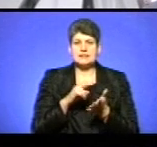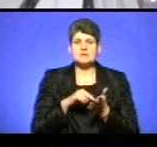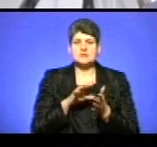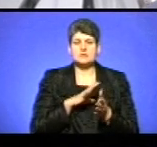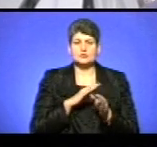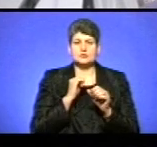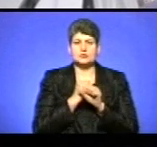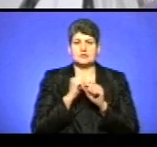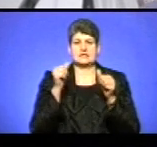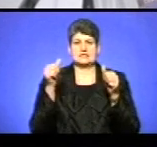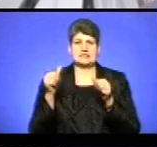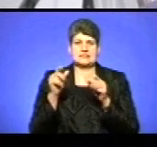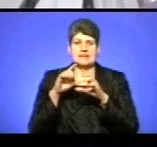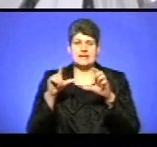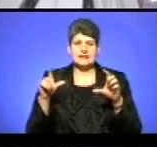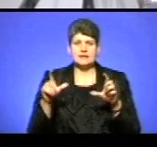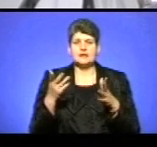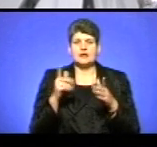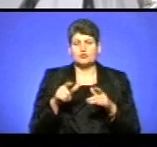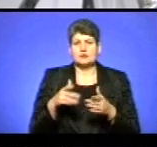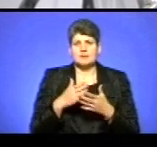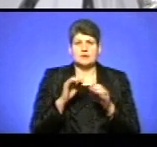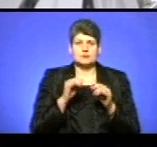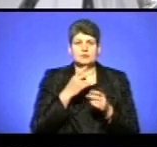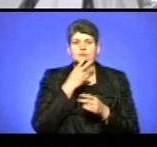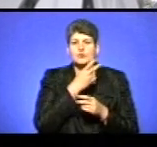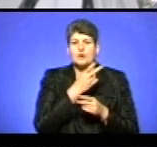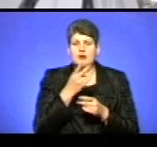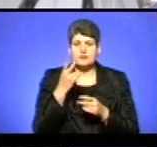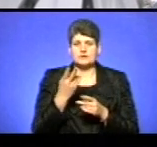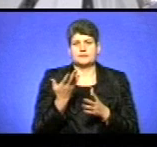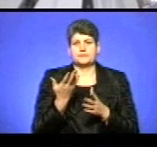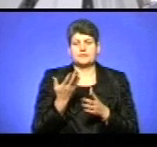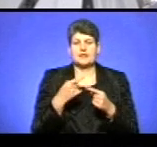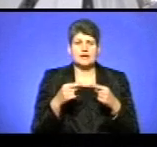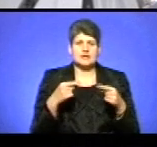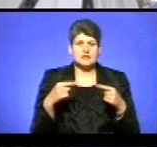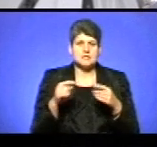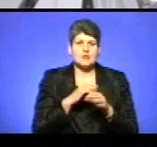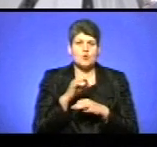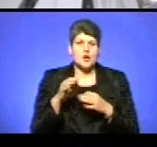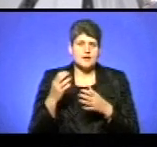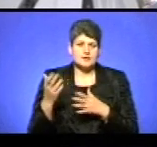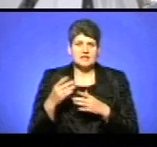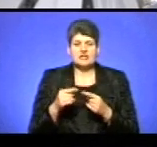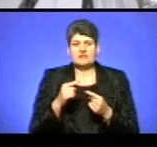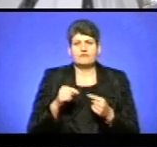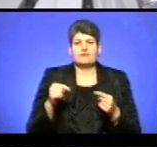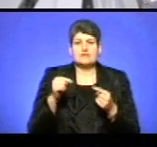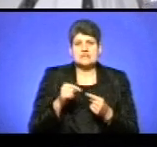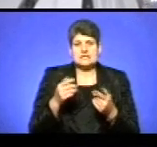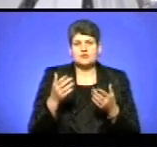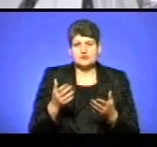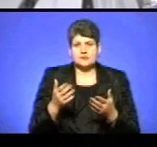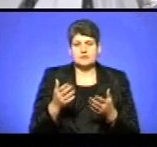такі стенди, де власне на тих стендах люди мали можливість поглянути, подивитися на різноманітні проекти і визначили